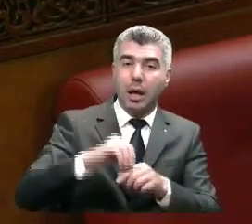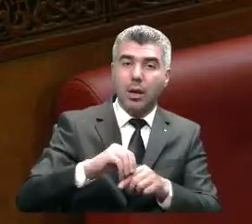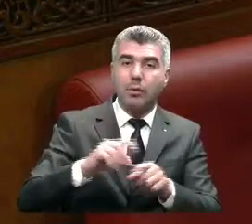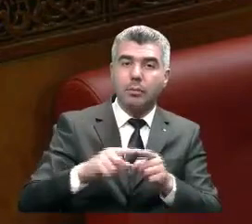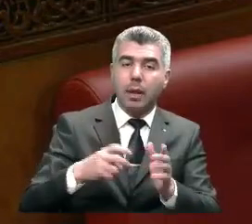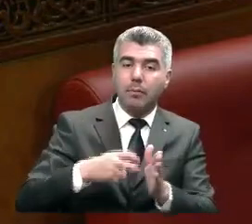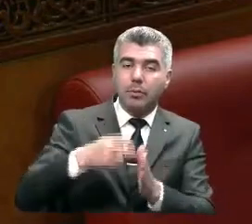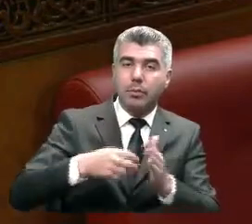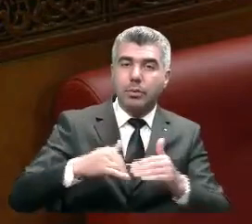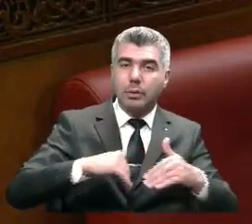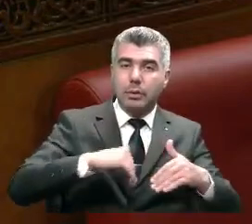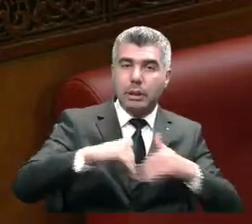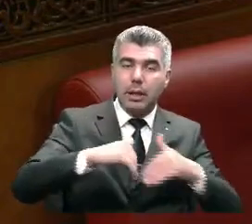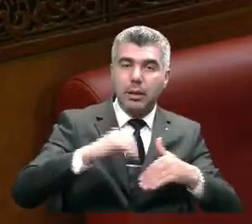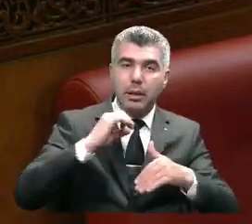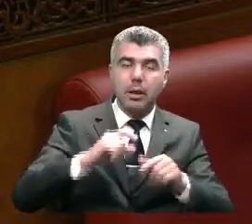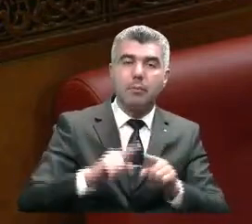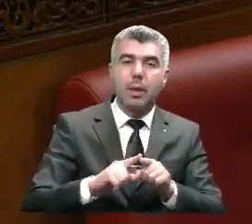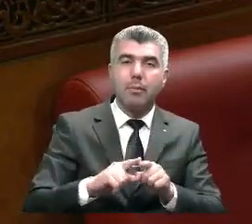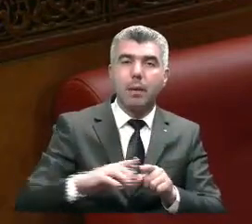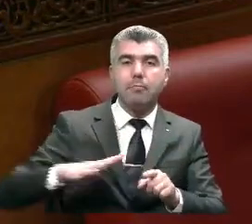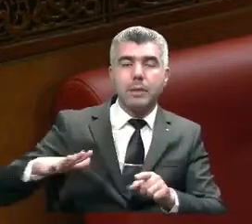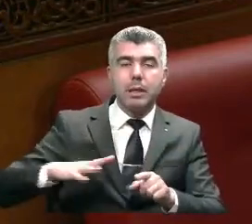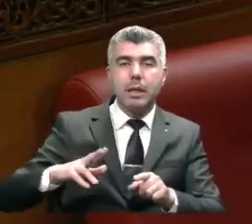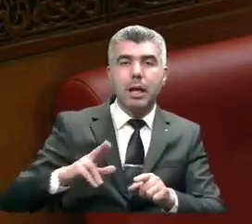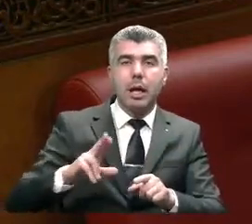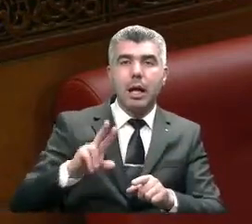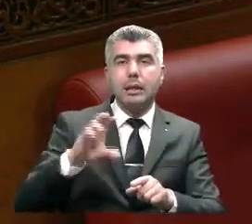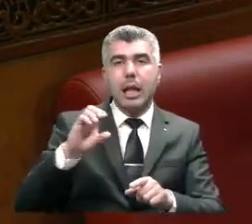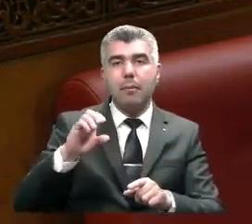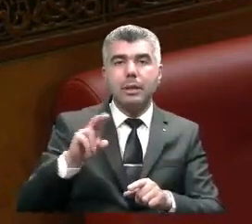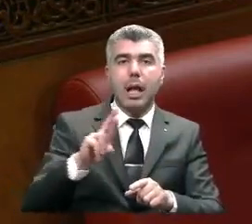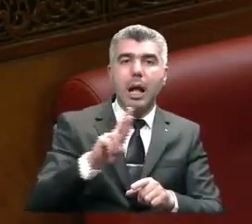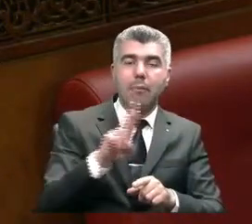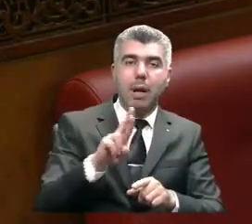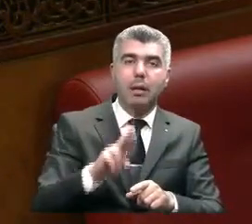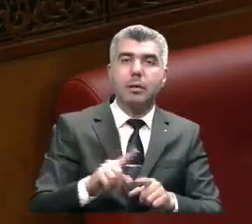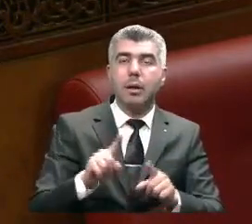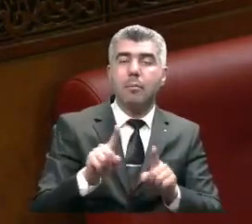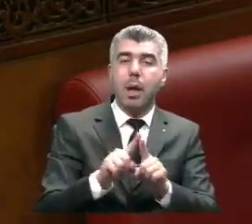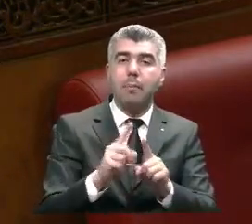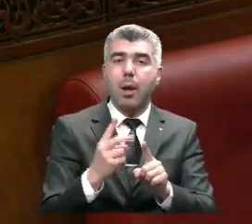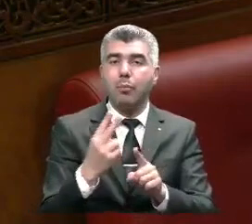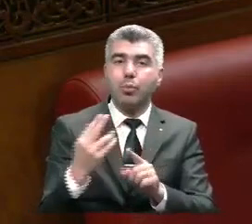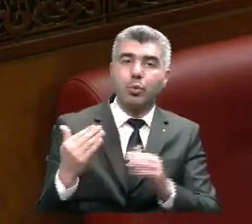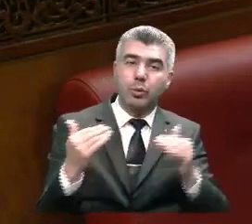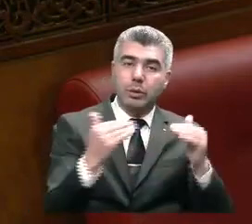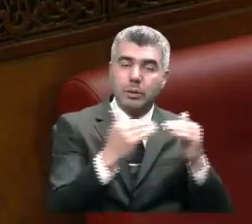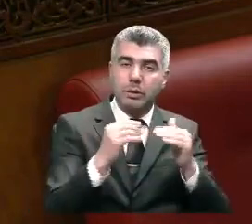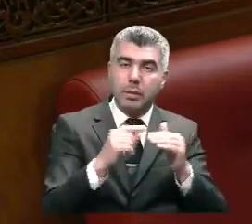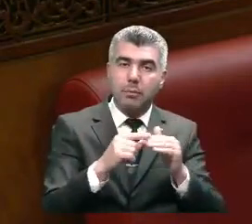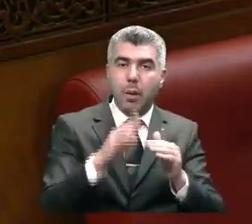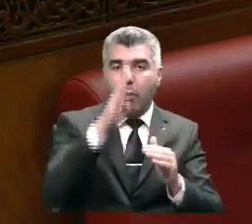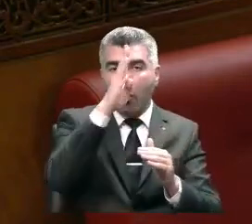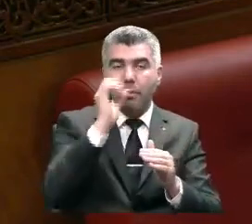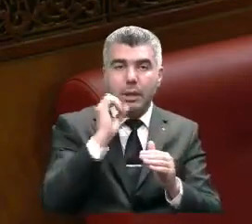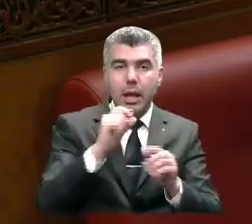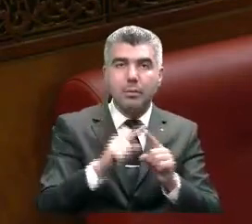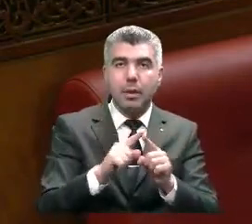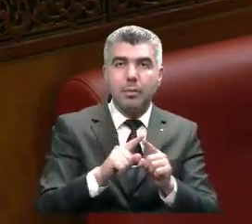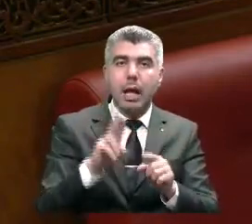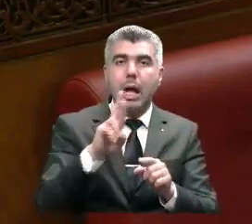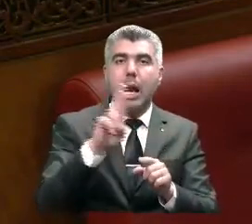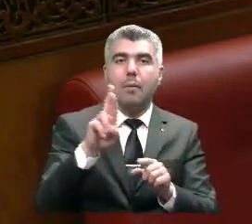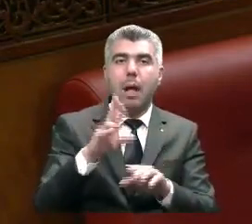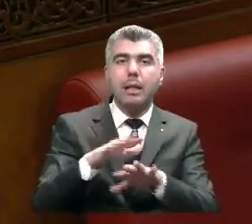الحديديه الجهويه بكل من مدينتي الدار البيضاء والرباط سيتم الربط بين المطار الدولي محمد الخامس دار البيضاء ومطار الرباط